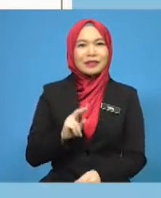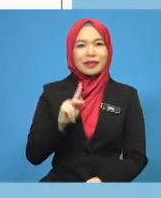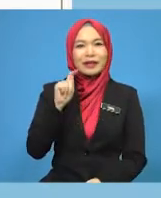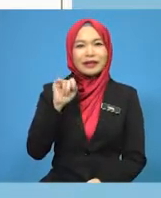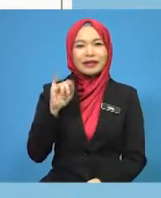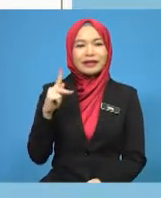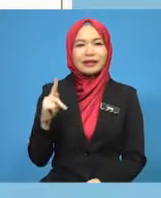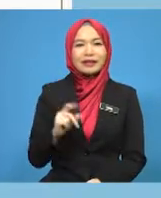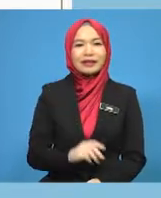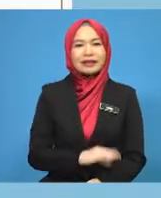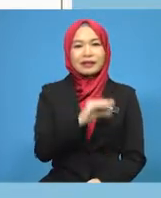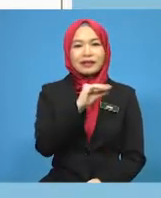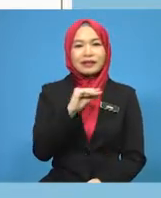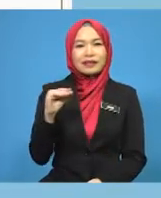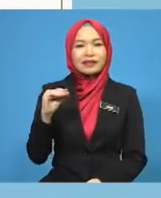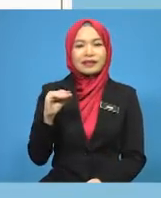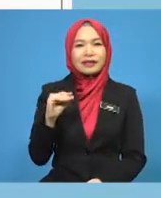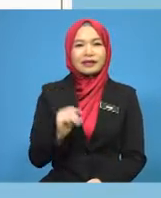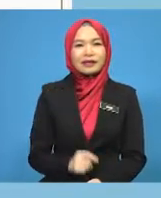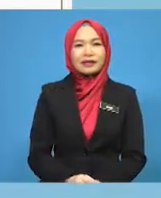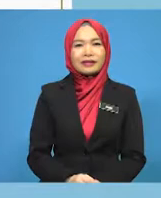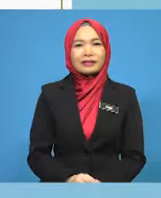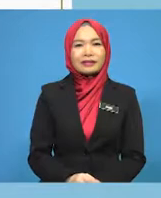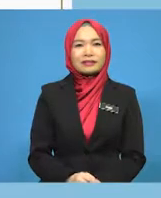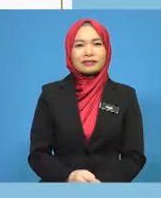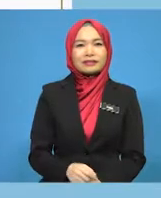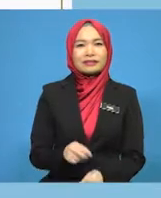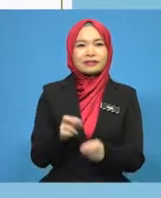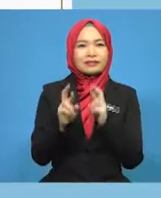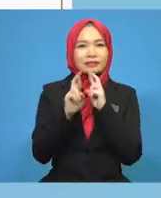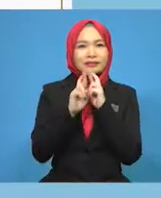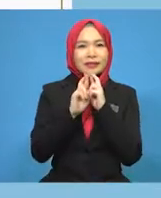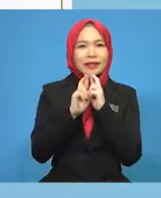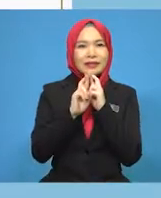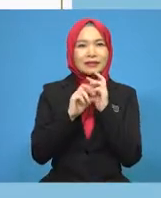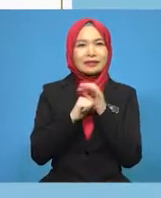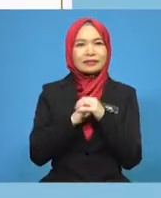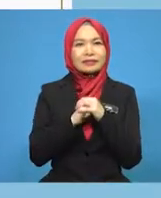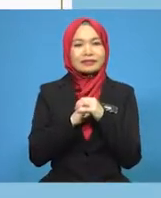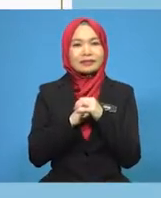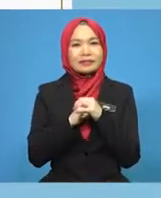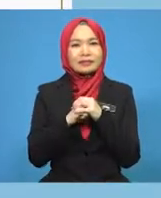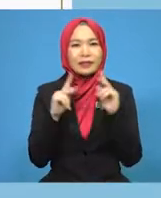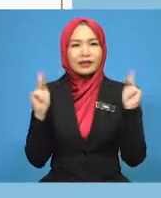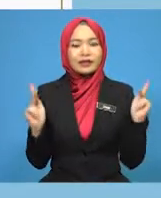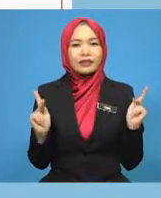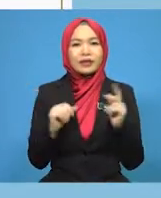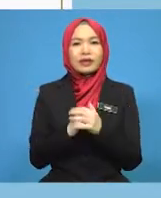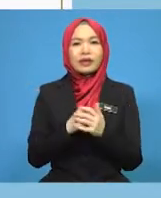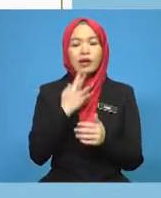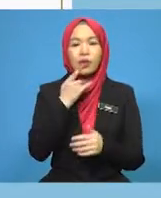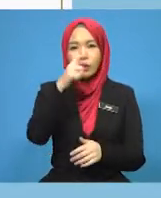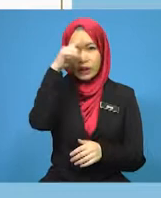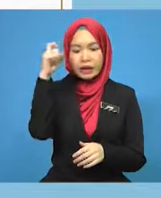hitam juga digolongkan dalam warna tegas, solid dan kuat. Namun, warna hitam adalah warna